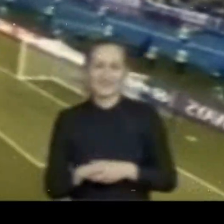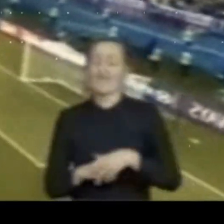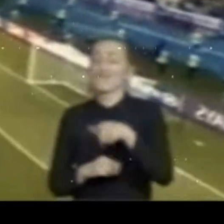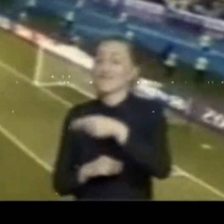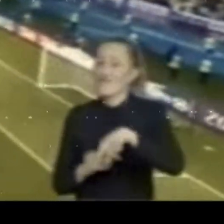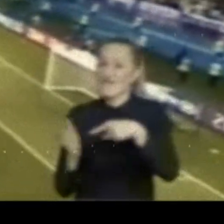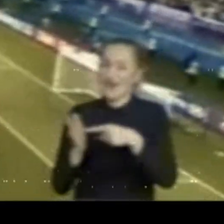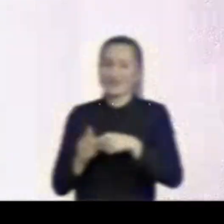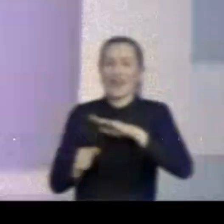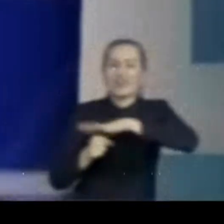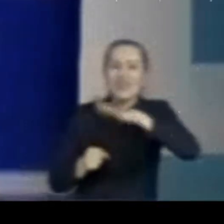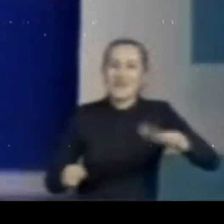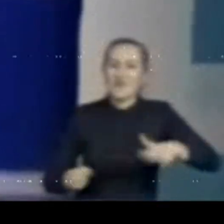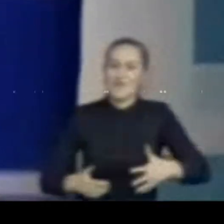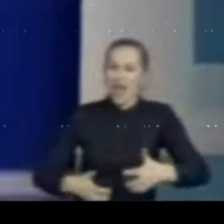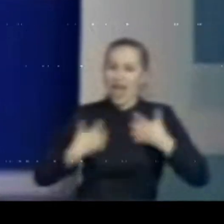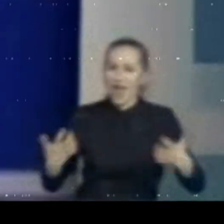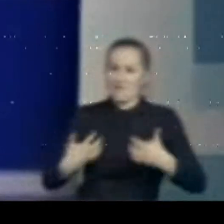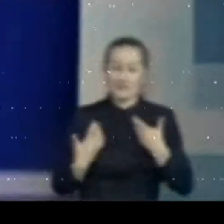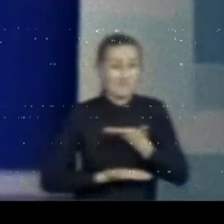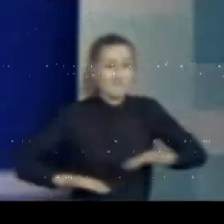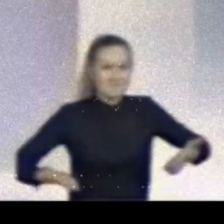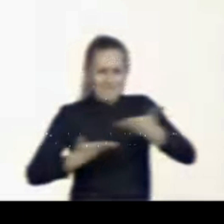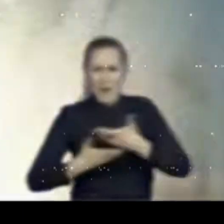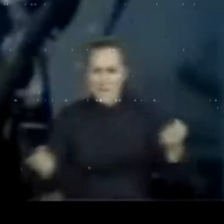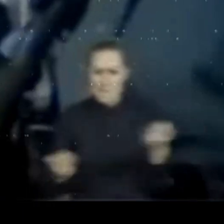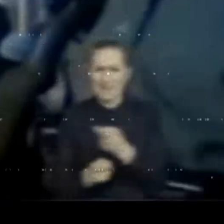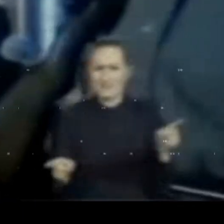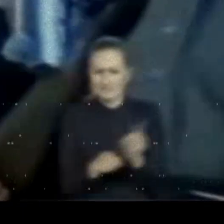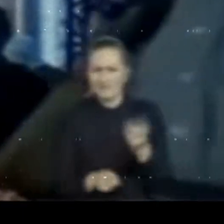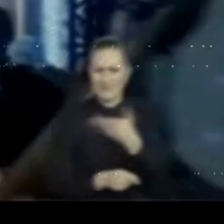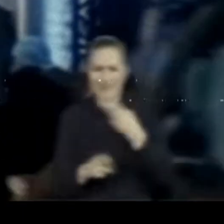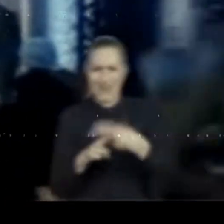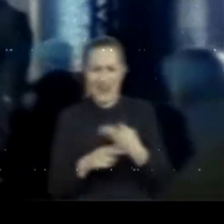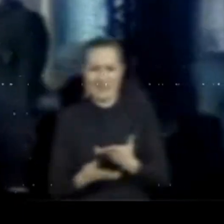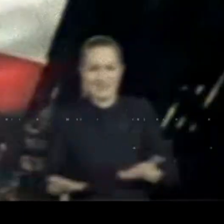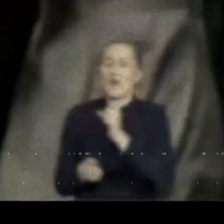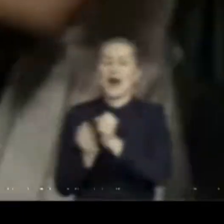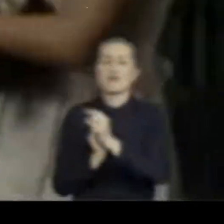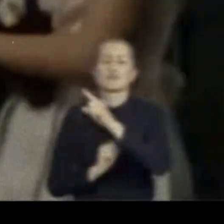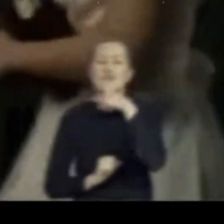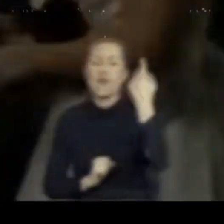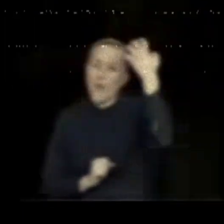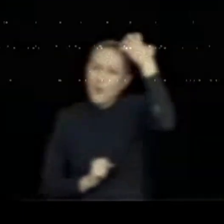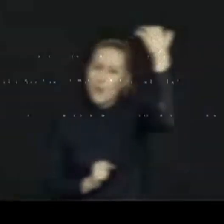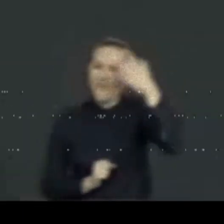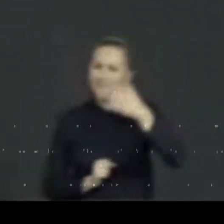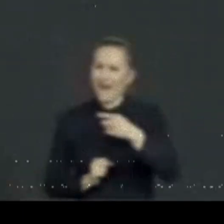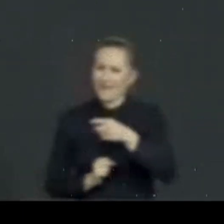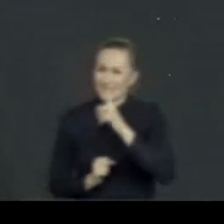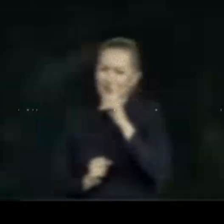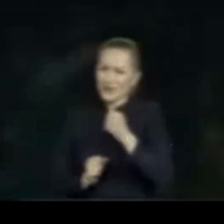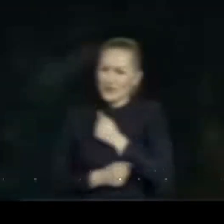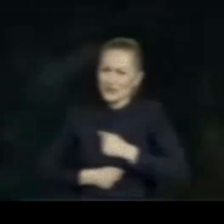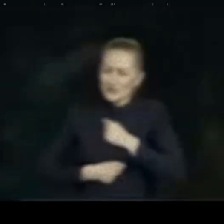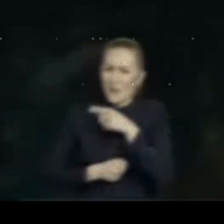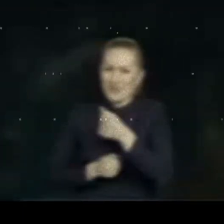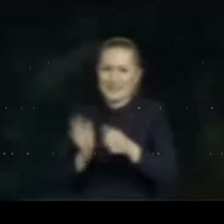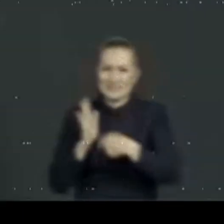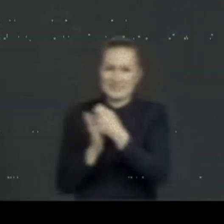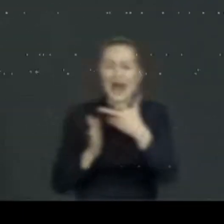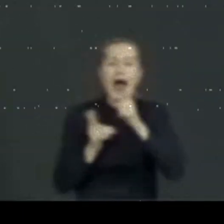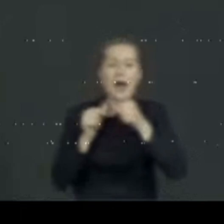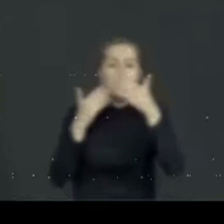Narodowe emocje. My musimy być medium narodowej tożsamości. Programy tożsamościowe. Serial, ale pokazujący, jaką potwornością jest